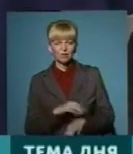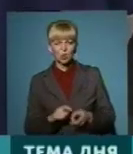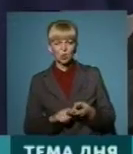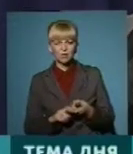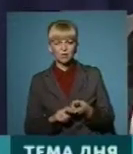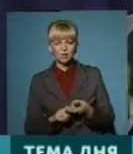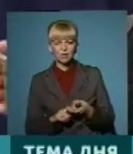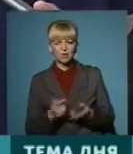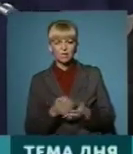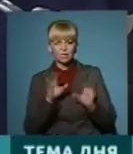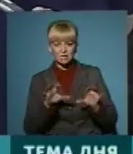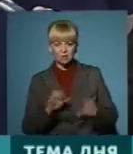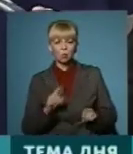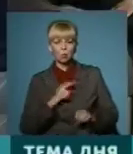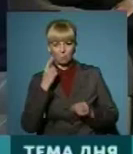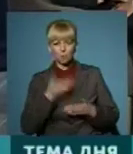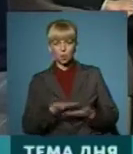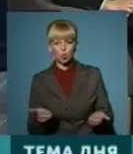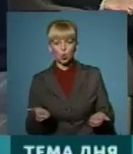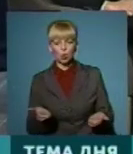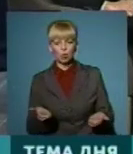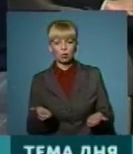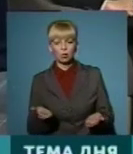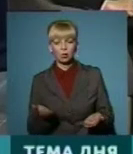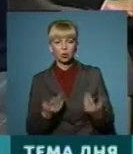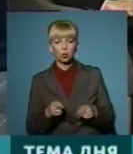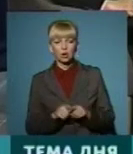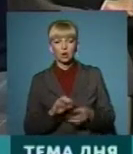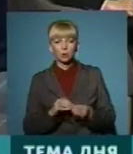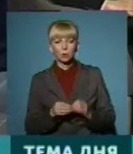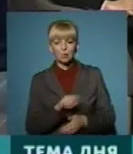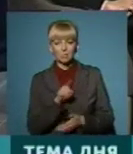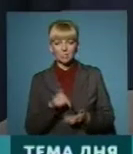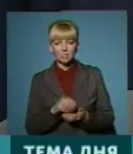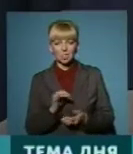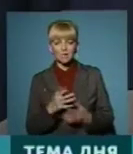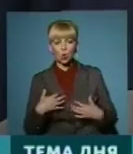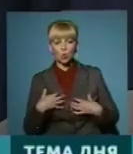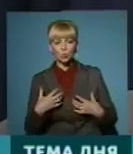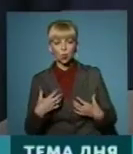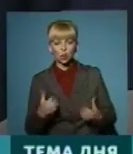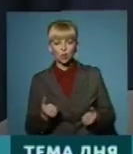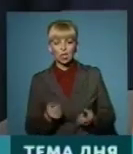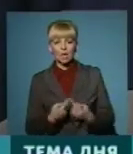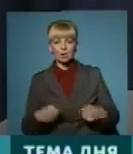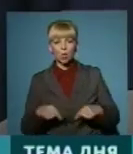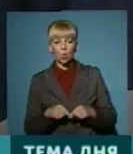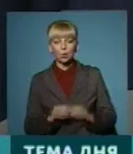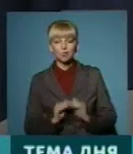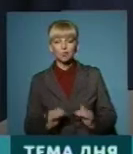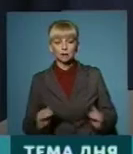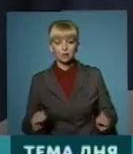Ну, щоб це був закон і було прозоро. Власне, якщо таке проблемне питання із оздоровленням категорії